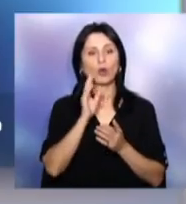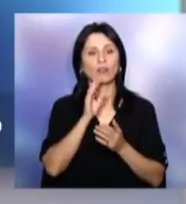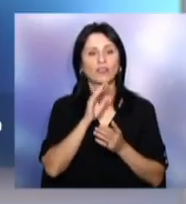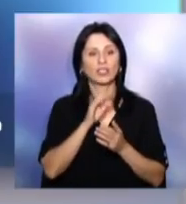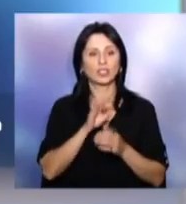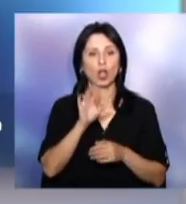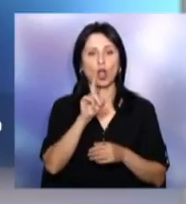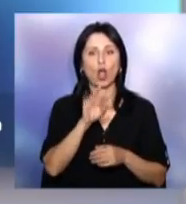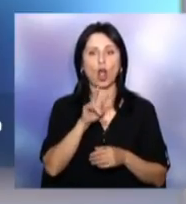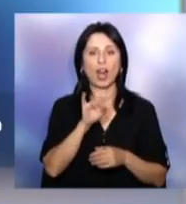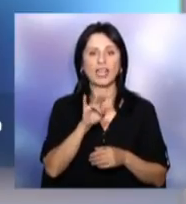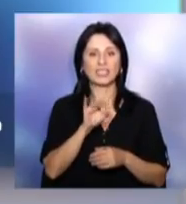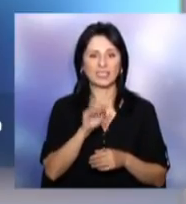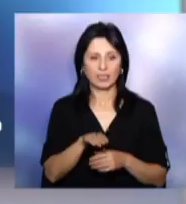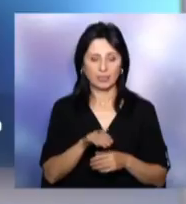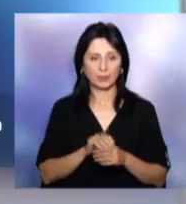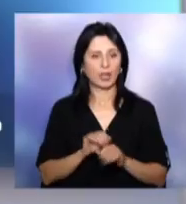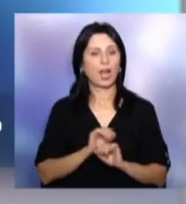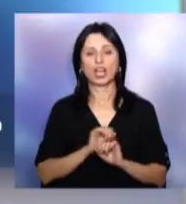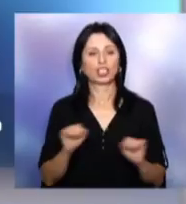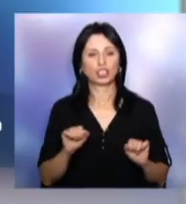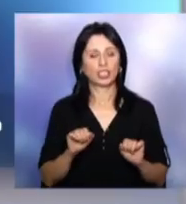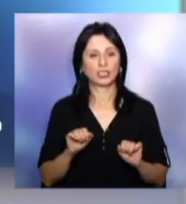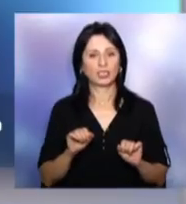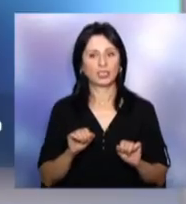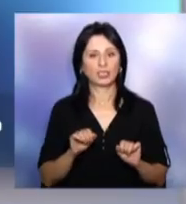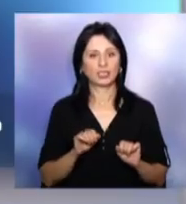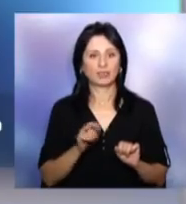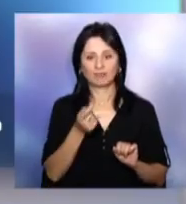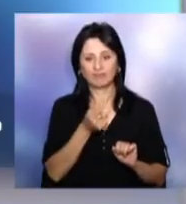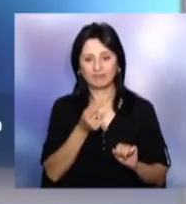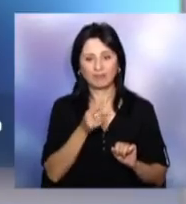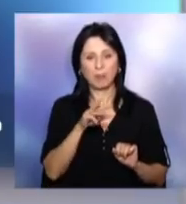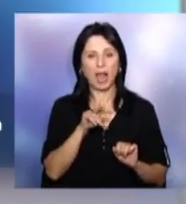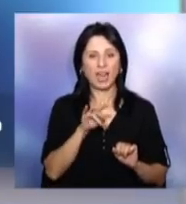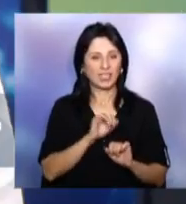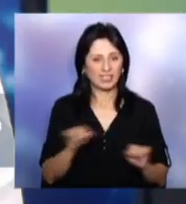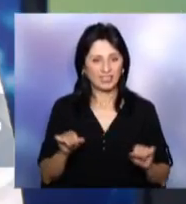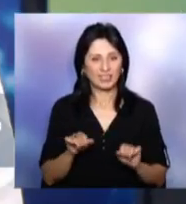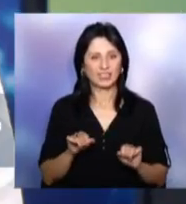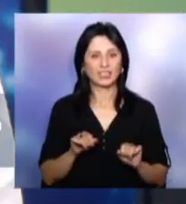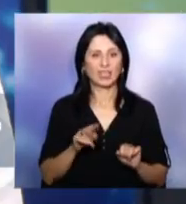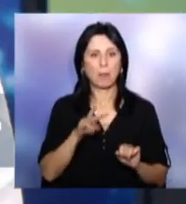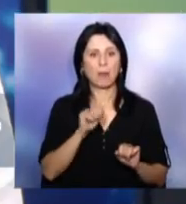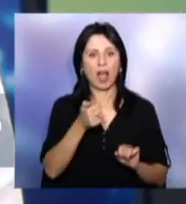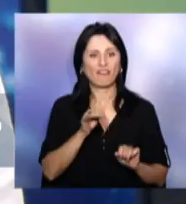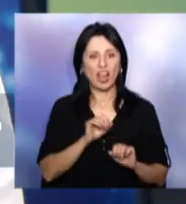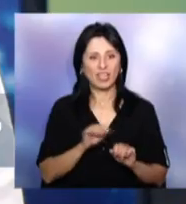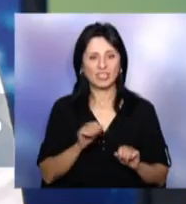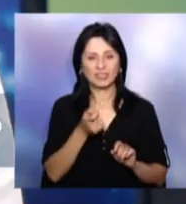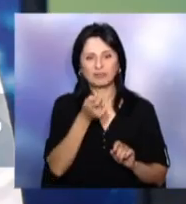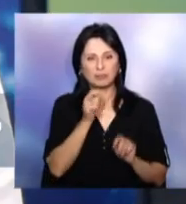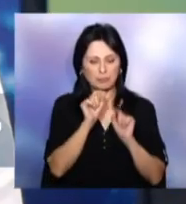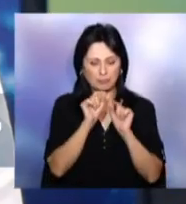აი ქოლეცისტიტია დაუშვათ და არ შეიძლება კენკრის დავშვათ, მალინის, მაყოლის და ესეთი